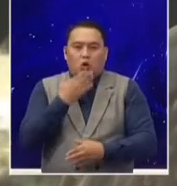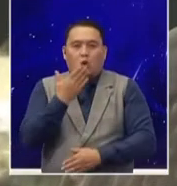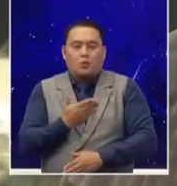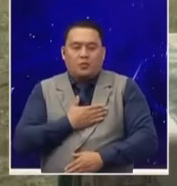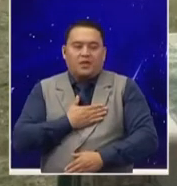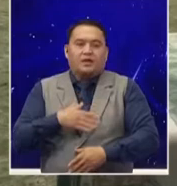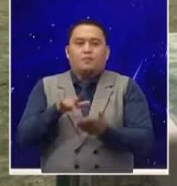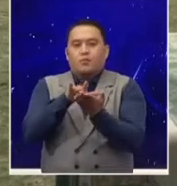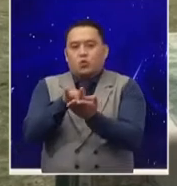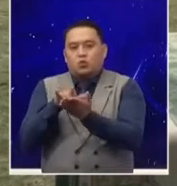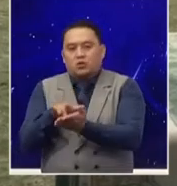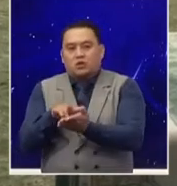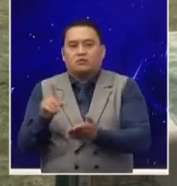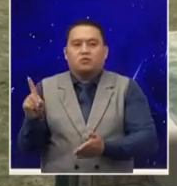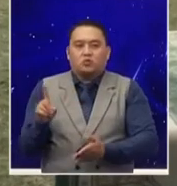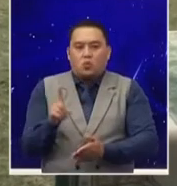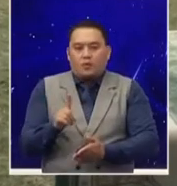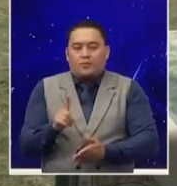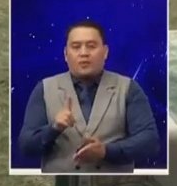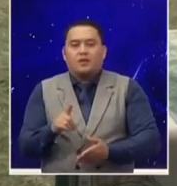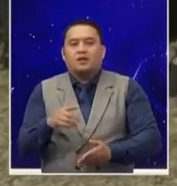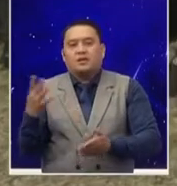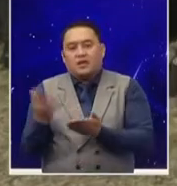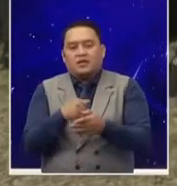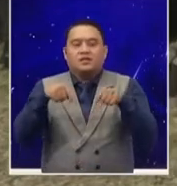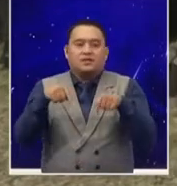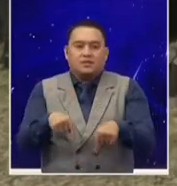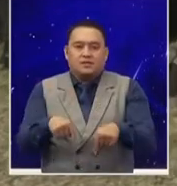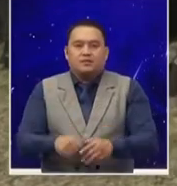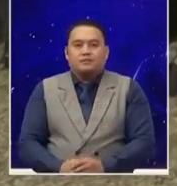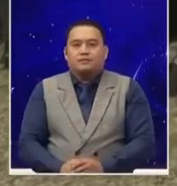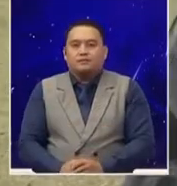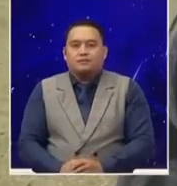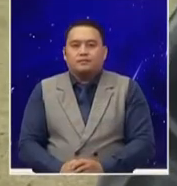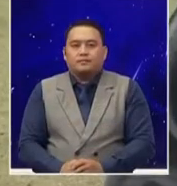любителям путешествий, и все перечисленное они могут найти здесь, считают эксперты.